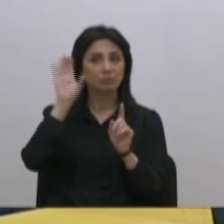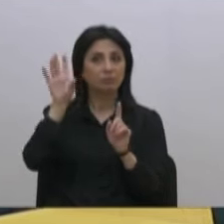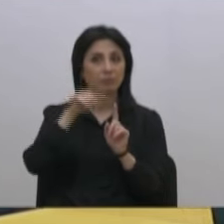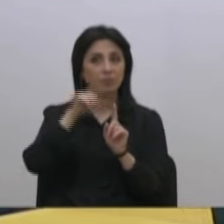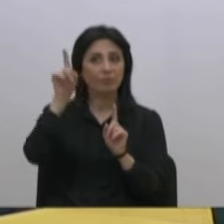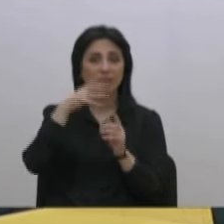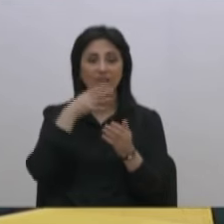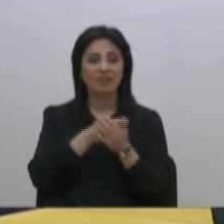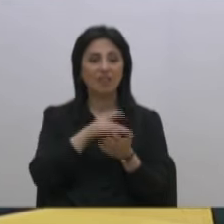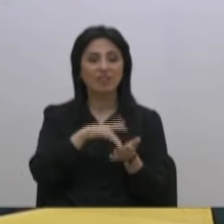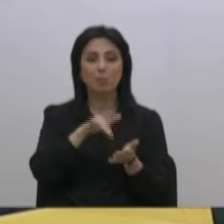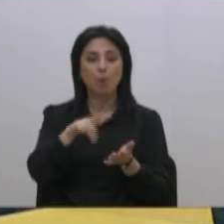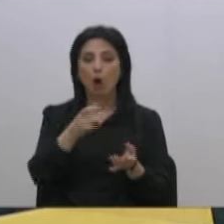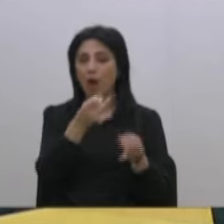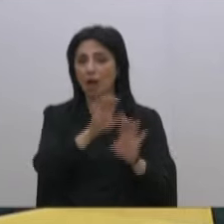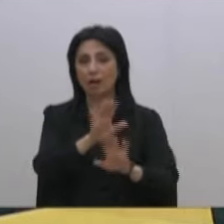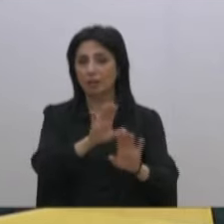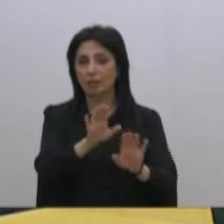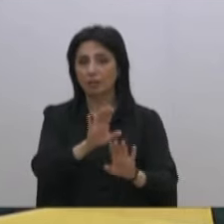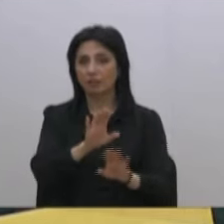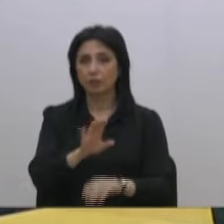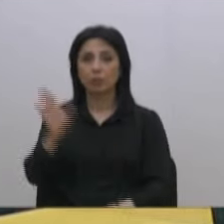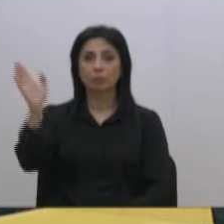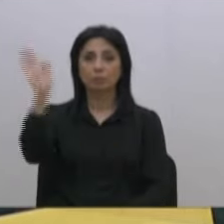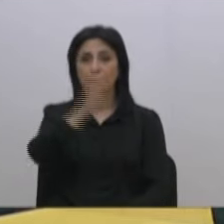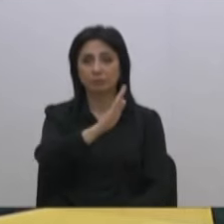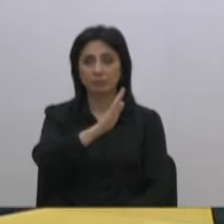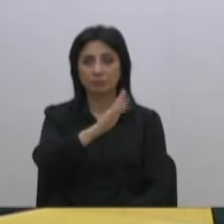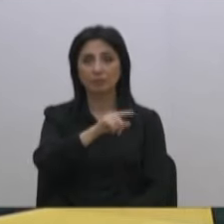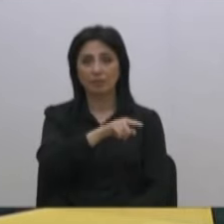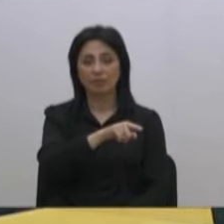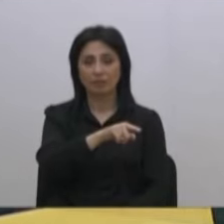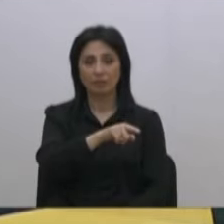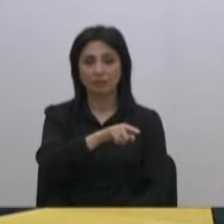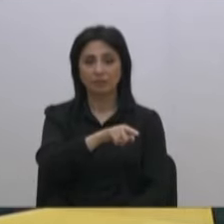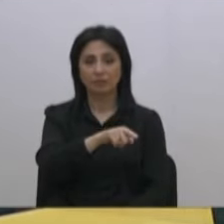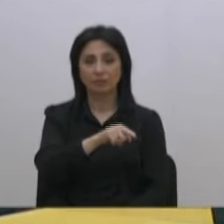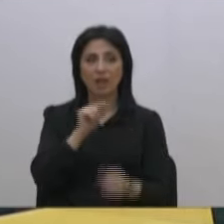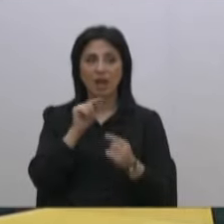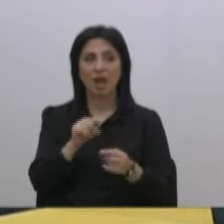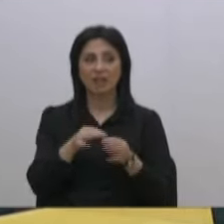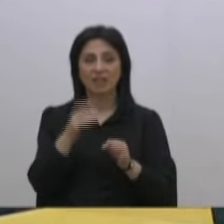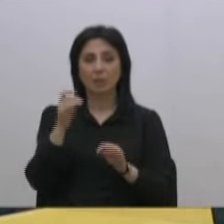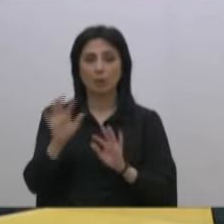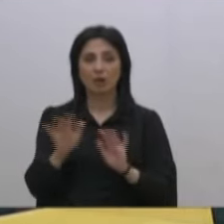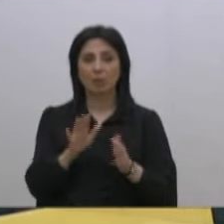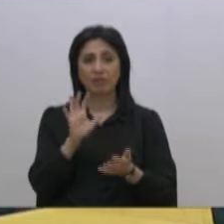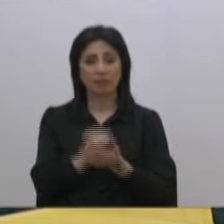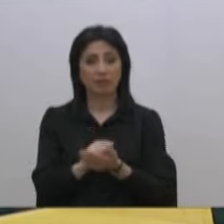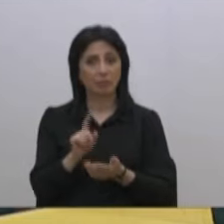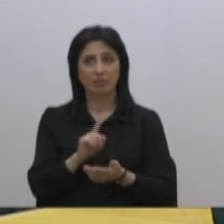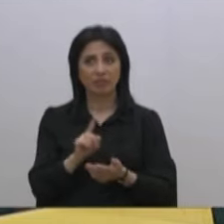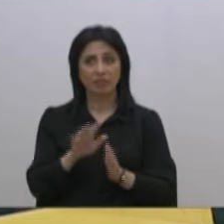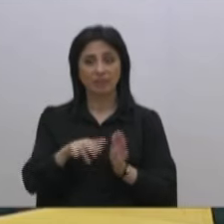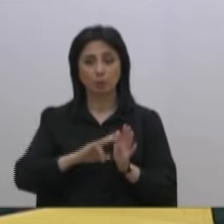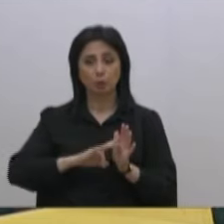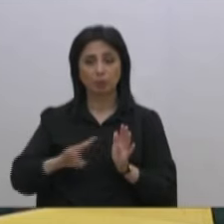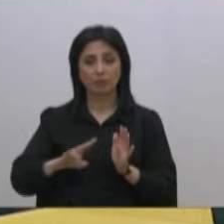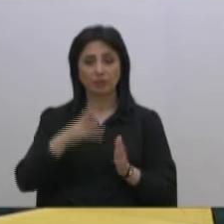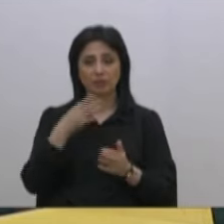თავისი მოქალაქეების საერთოდ არ აინტერესებთ, უთხრეს რომ თქვენ ანტიდემოკრატიული ქმედებით ხართ დაკავებული და ძირს